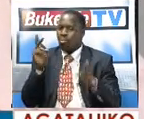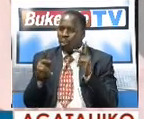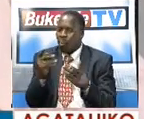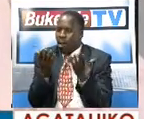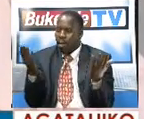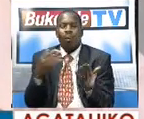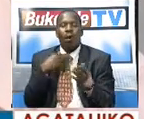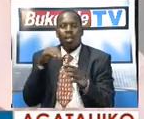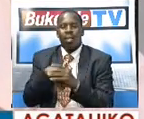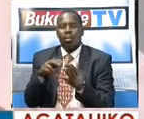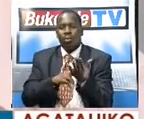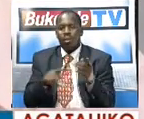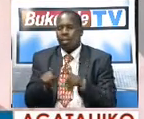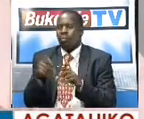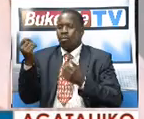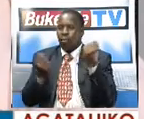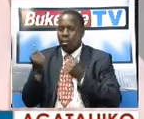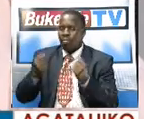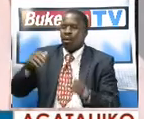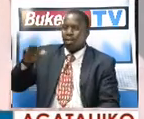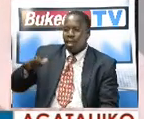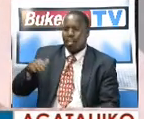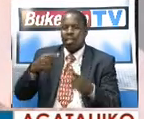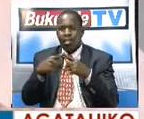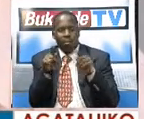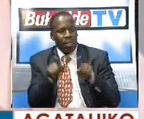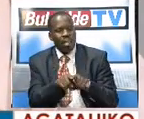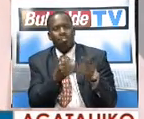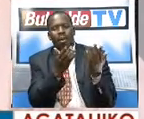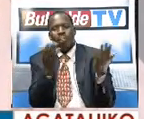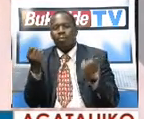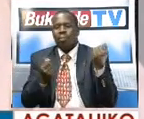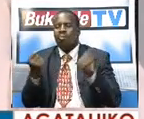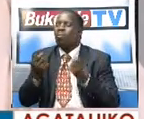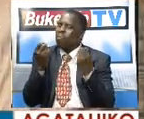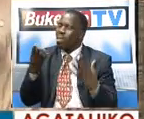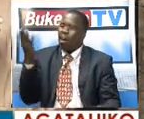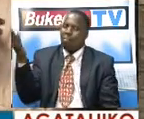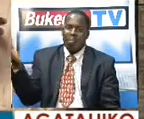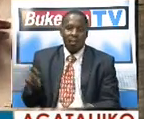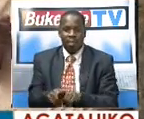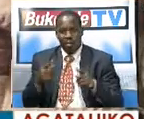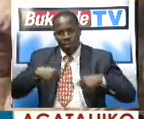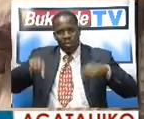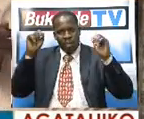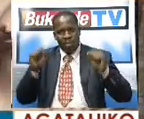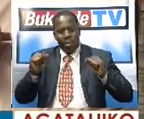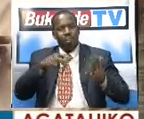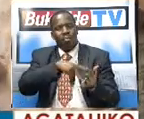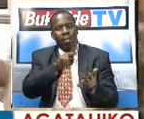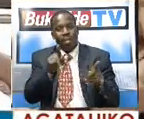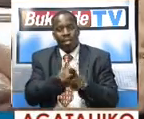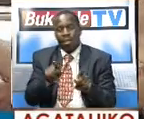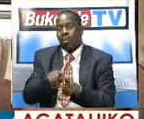mu driver ba conductors tuina banani ni moto kawamuzi ba basi buli omu. Omwogezi w'ekibiina kino